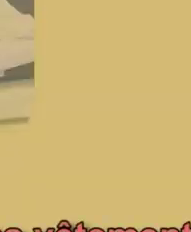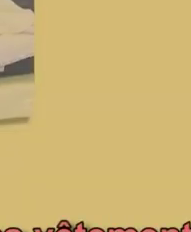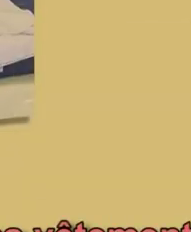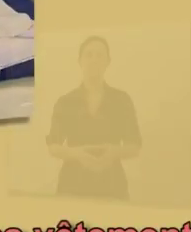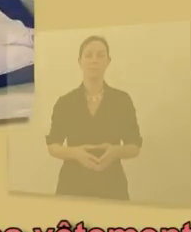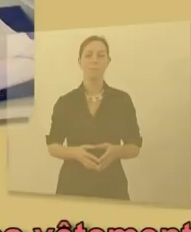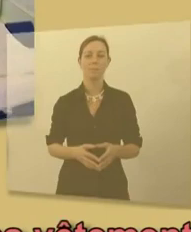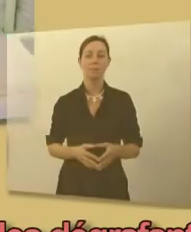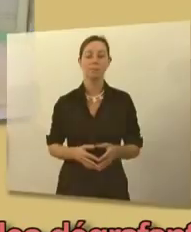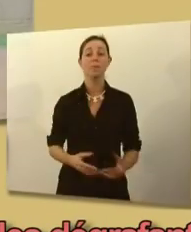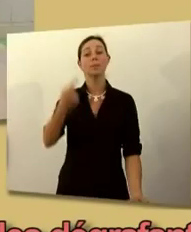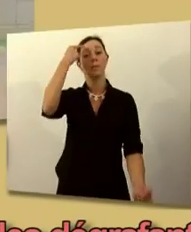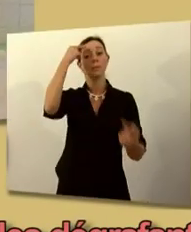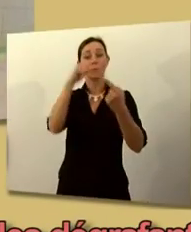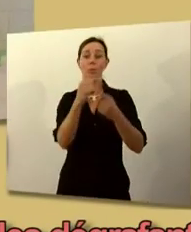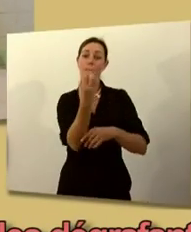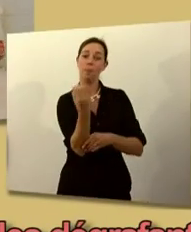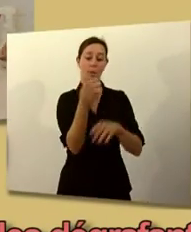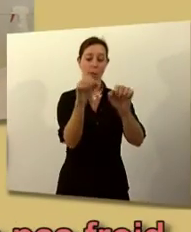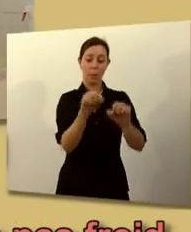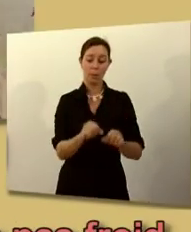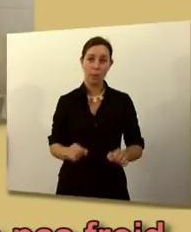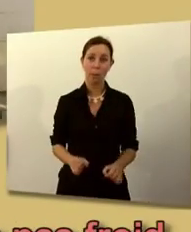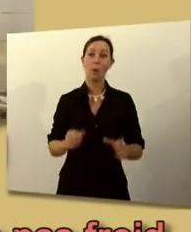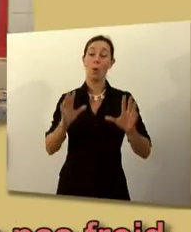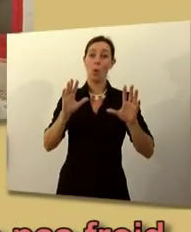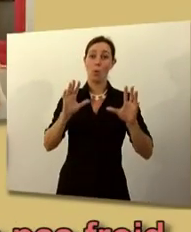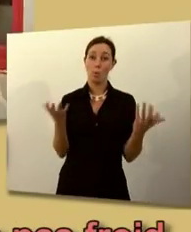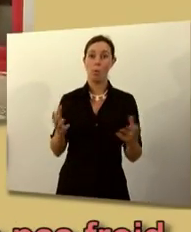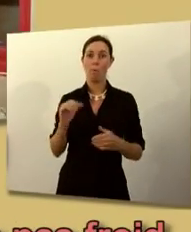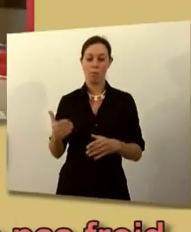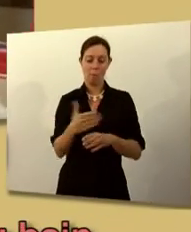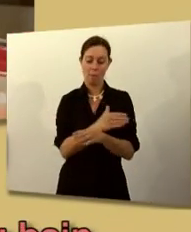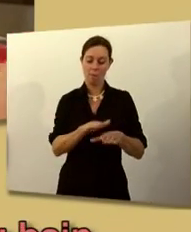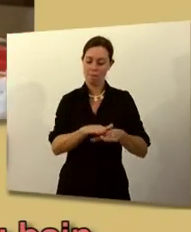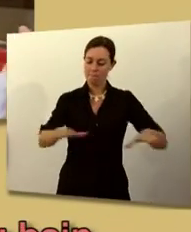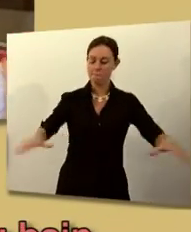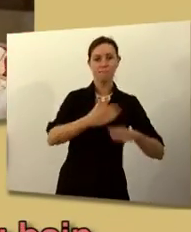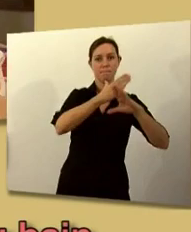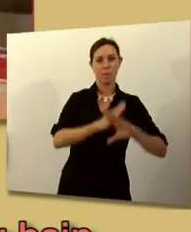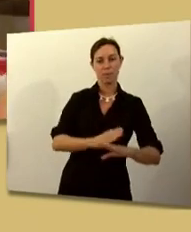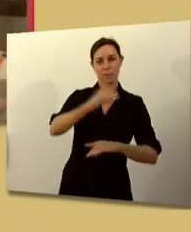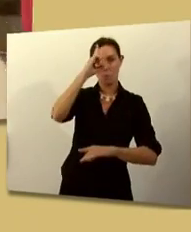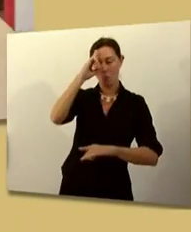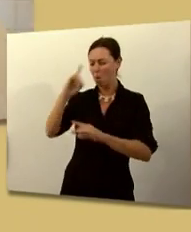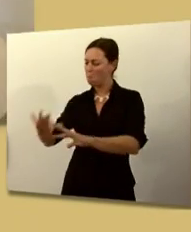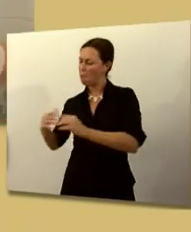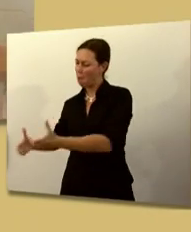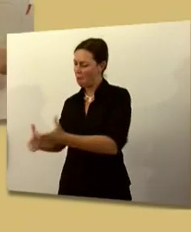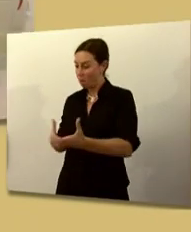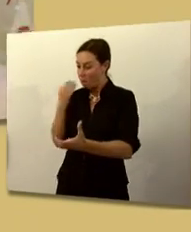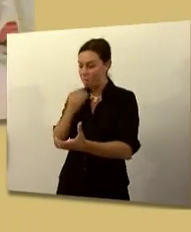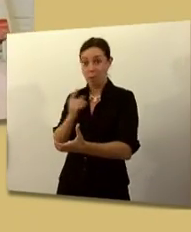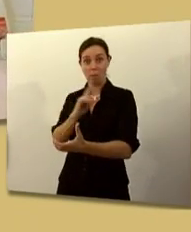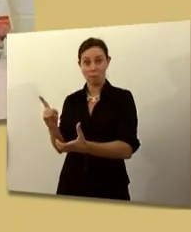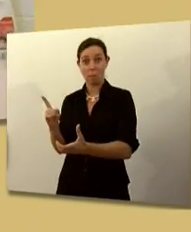Préparez toujours près de votre bébé en les dégrafant, comme ça il n'a pas froid quand on va le sortir du bain et le rhabiller.